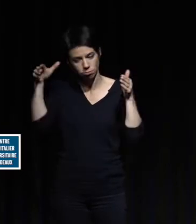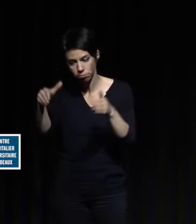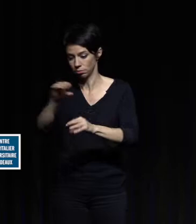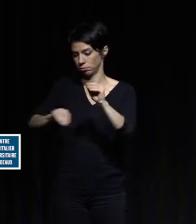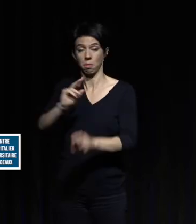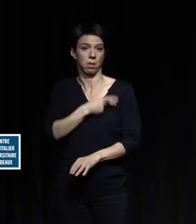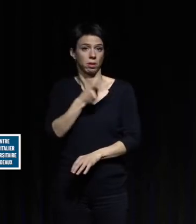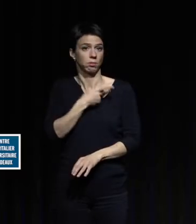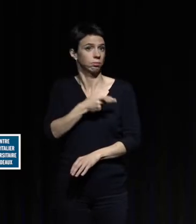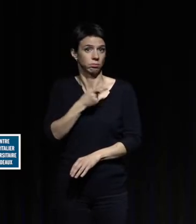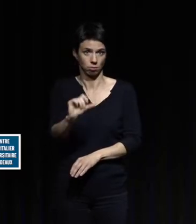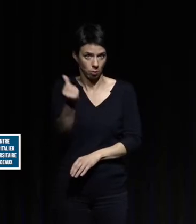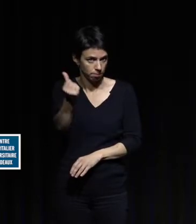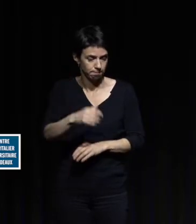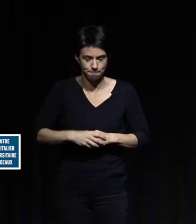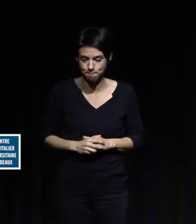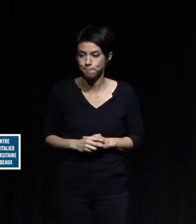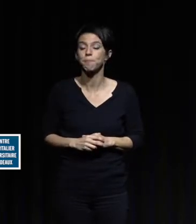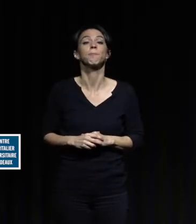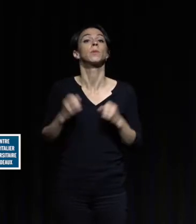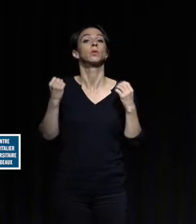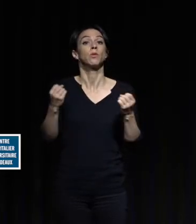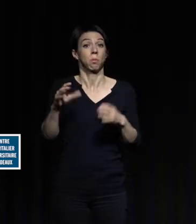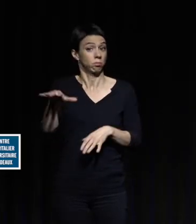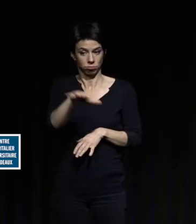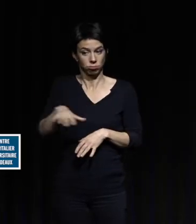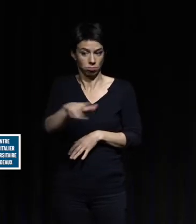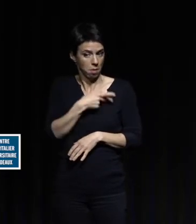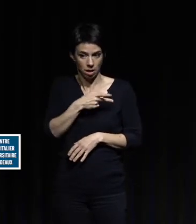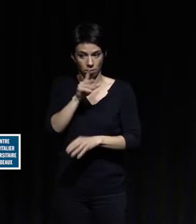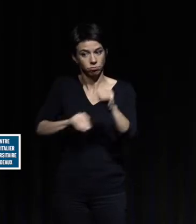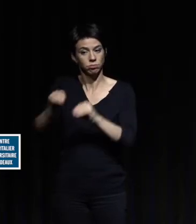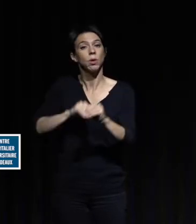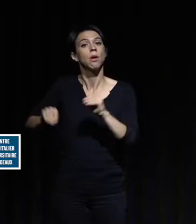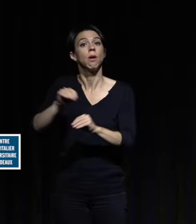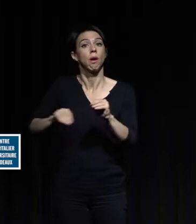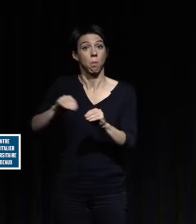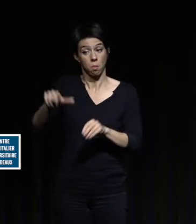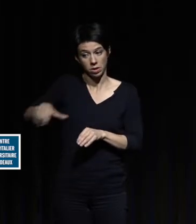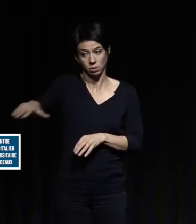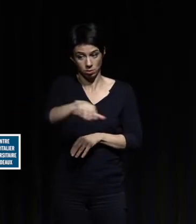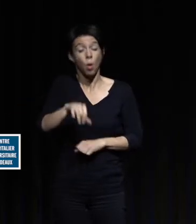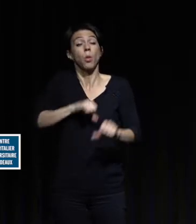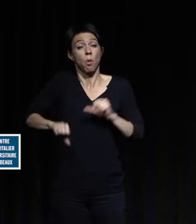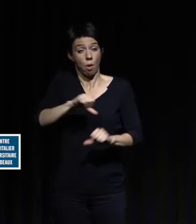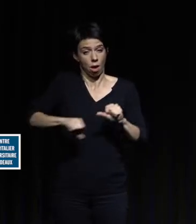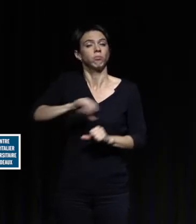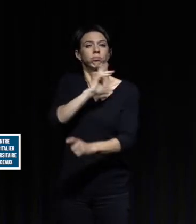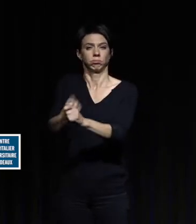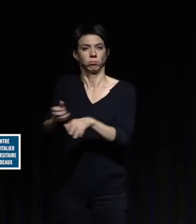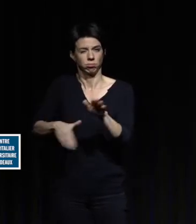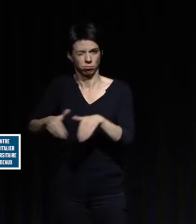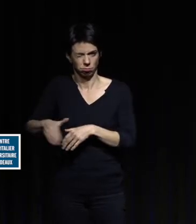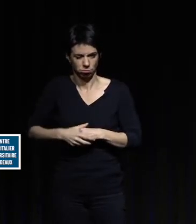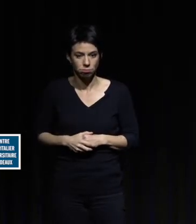Et cette prise en charge médicale est donc très efficace sur les symptômes douloureux. Vous voyez sur ce